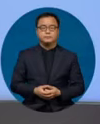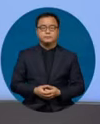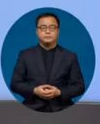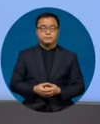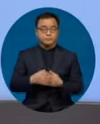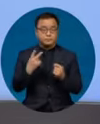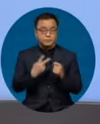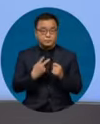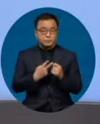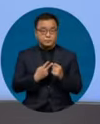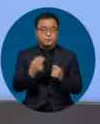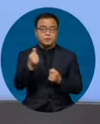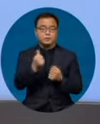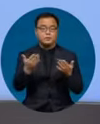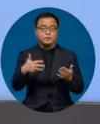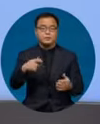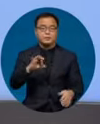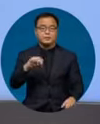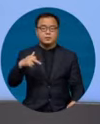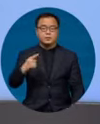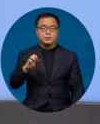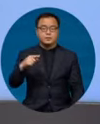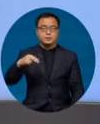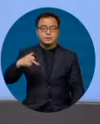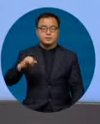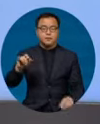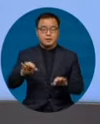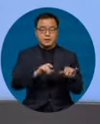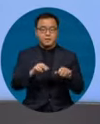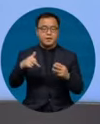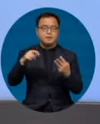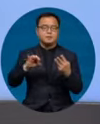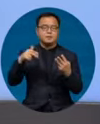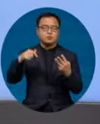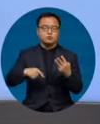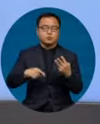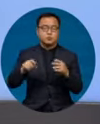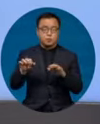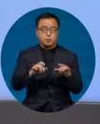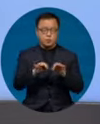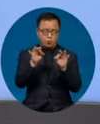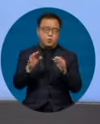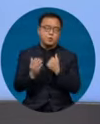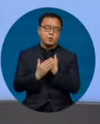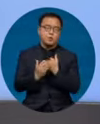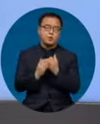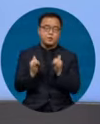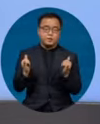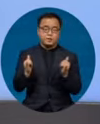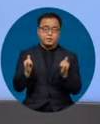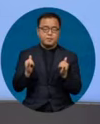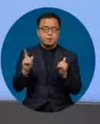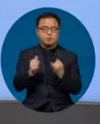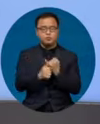두 번째로 소개해드릴 곡은 차이콥스키의 피아노 3중주입니다. 차이콥스키는 그의 오랜 후원자였던 폰 맥크